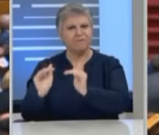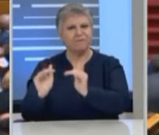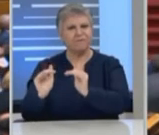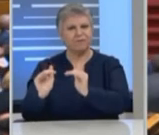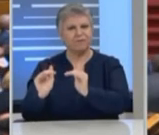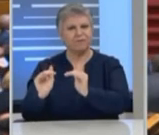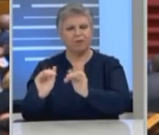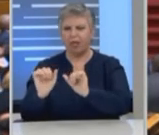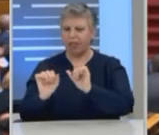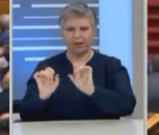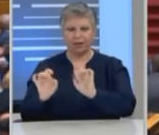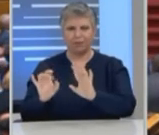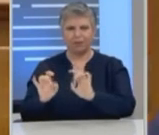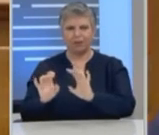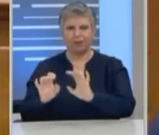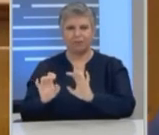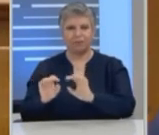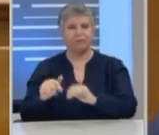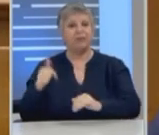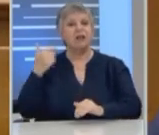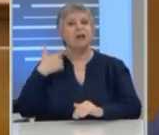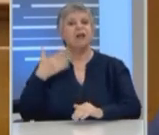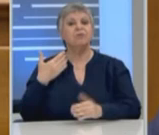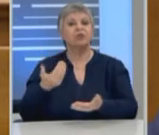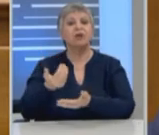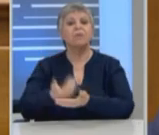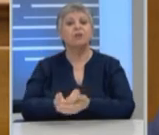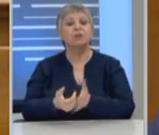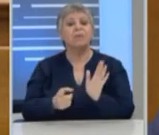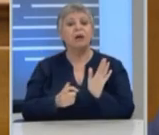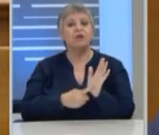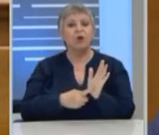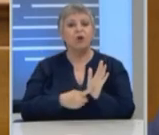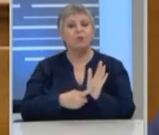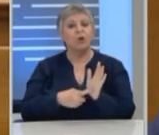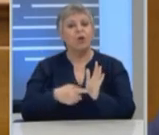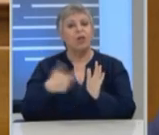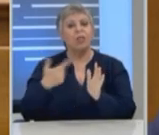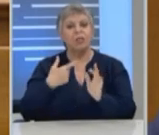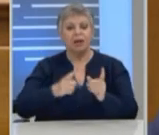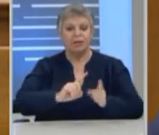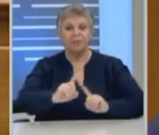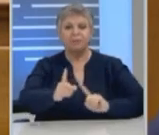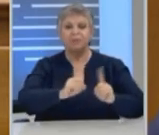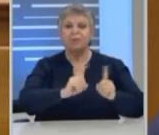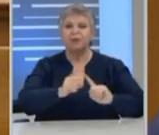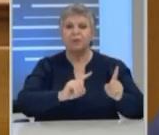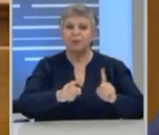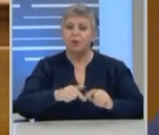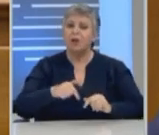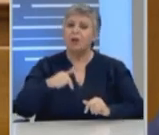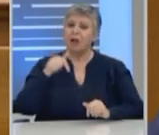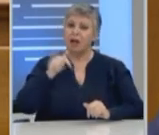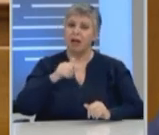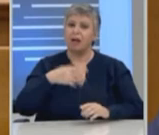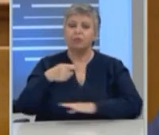Και όταν φέραμε τον νόμο για τον εξοδικαστικό συμβιβασμό, που θα ελαφρύνει από δυσβάστακτα χρέη σχεδόν